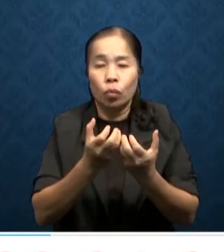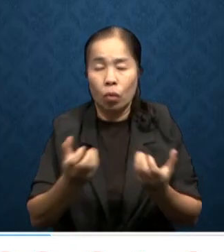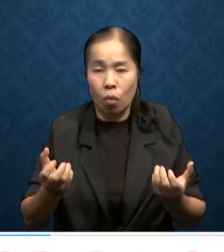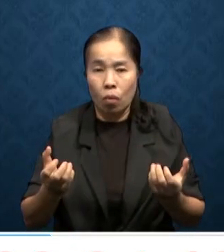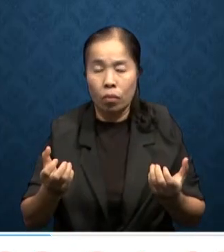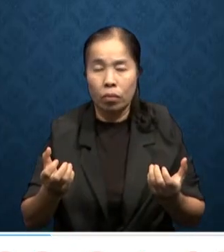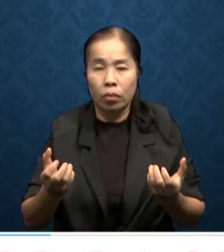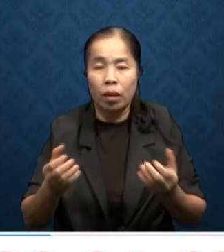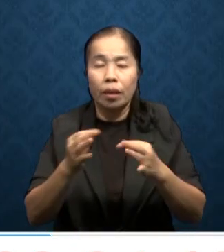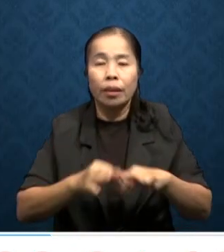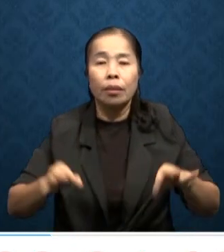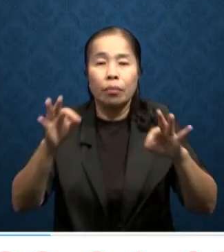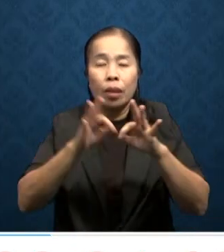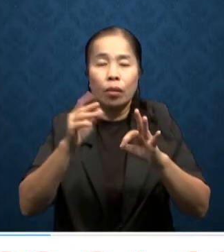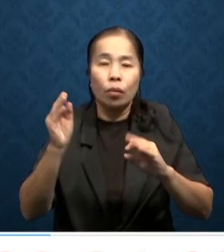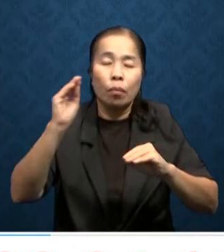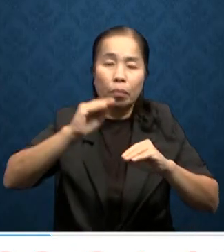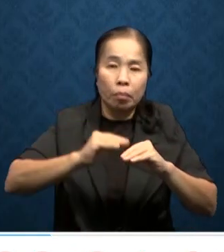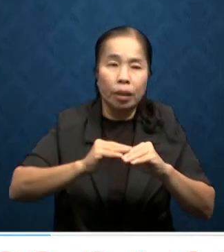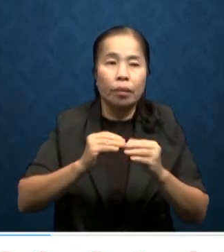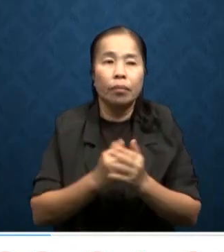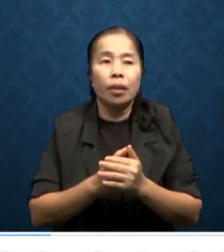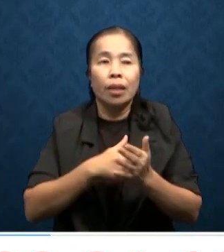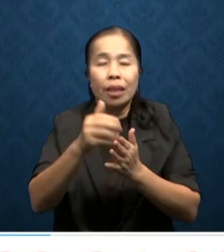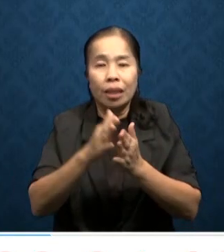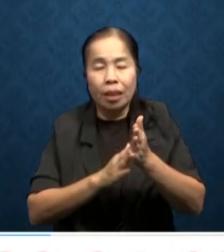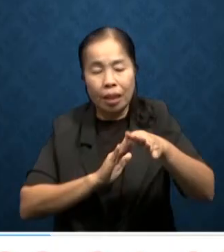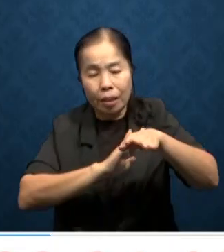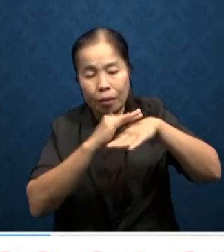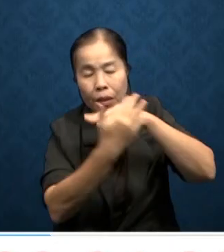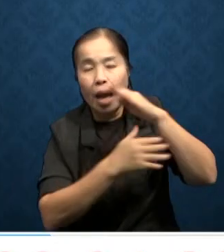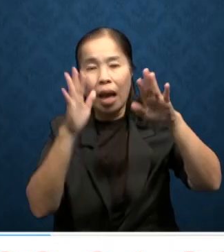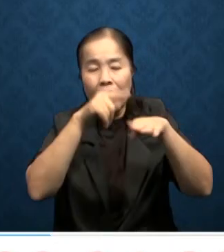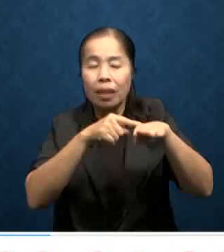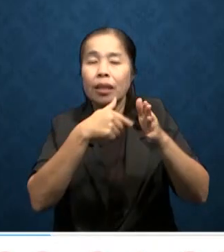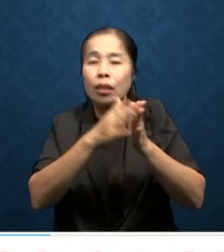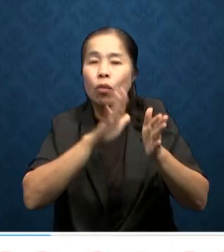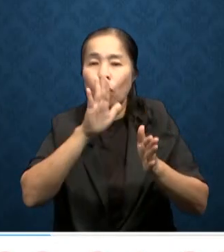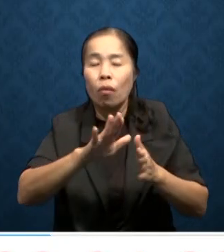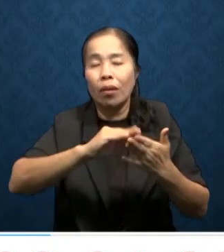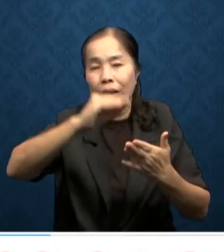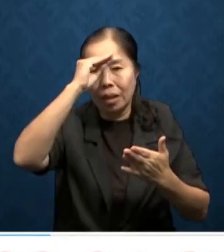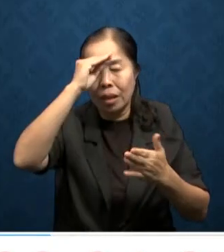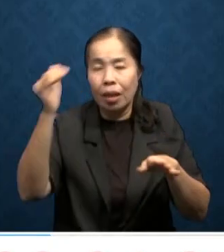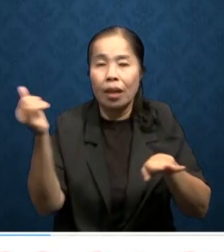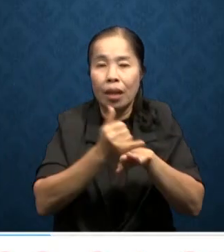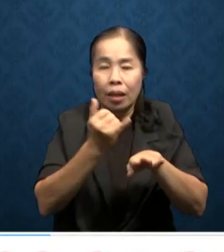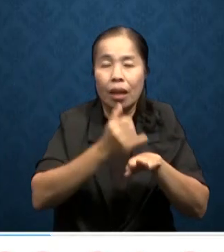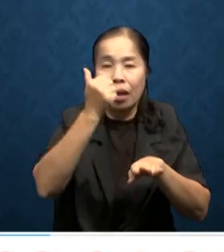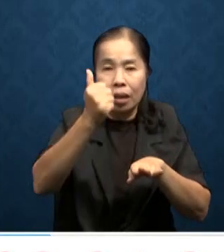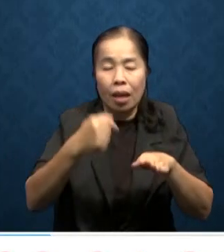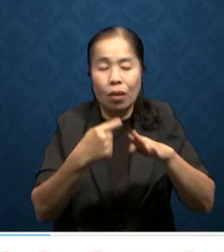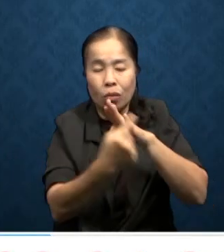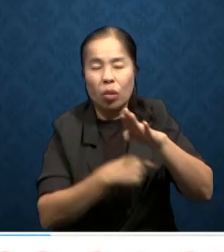โดยเฉพาะเพิ่มสีสันของรถให้รู้ว่าเป็นรถนักเรียนเหมือนต่างประเทศนะคะวัสดุของรถควรจะเพิ่มความแข็ง